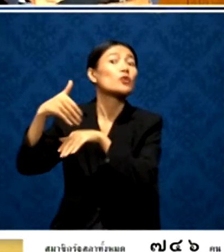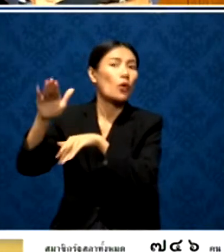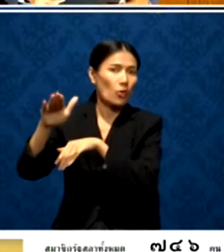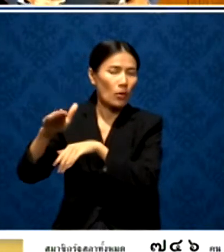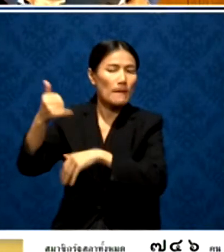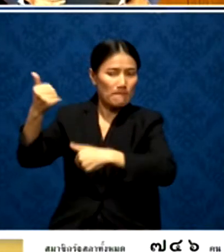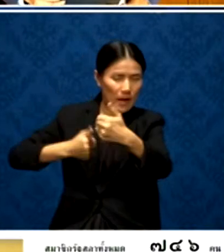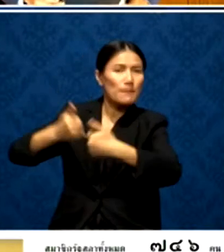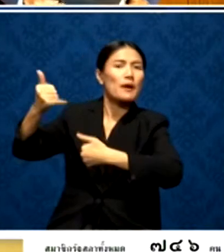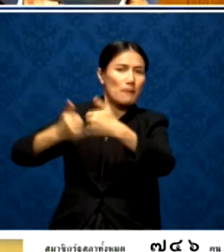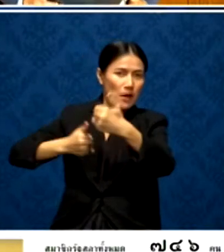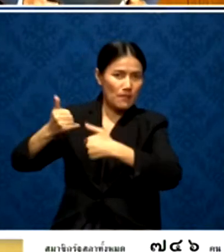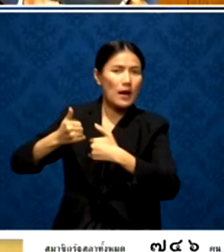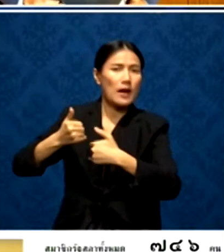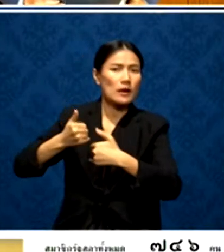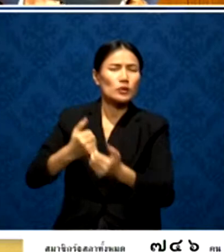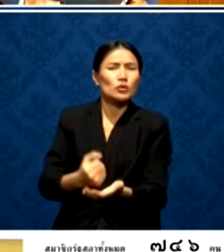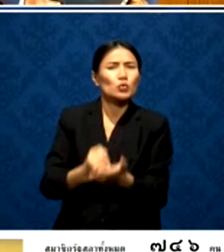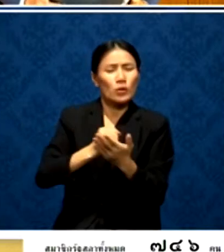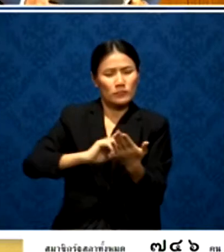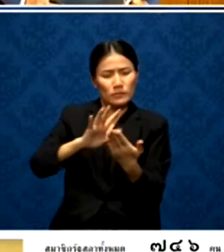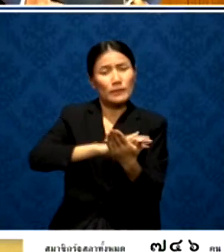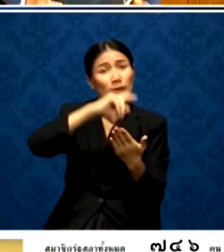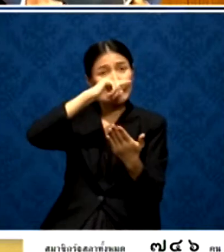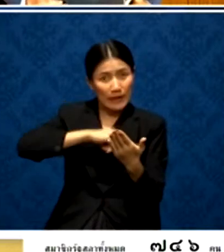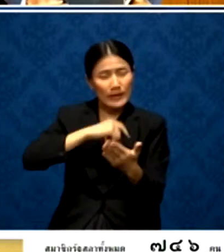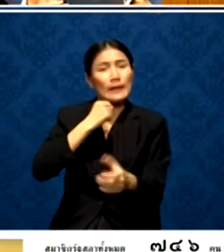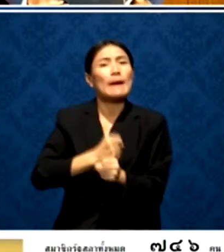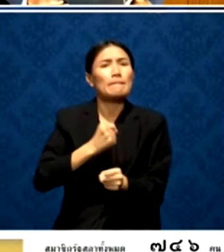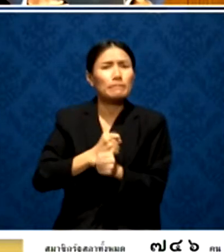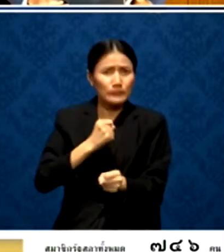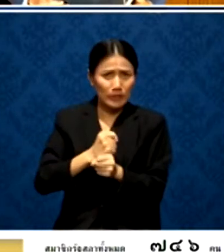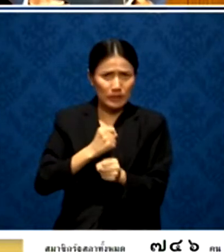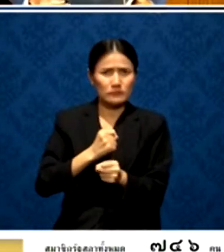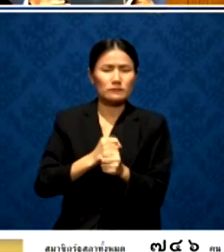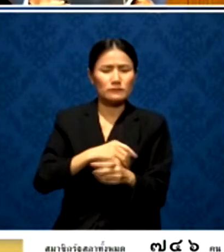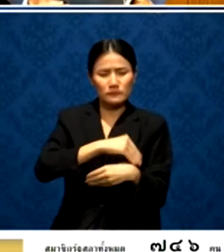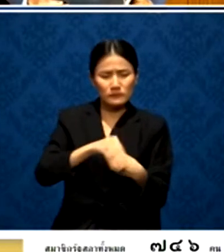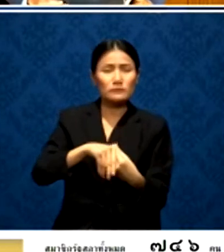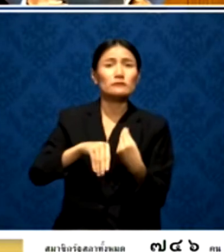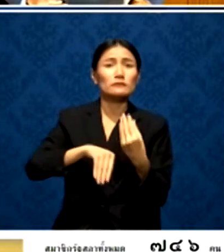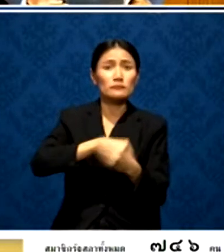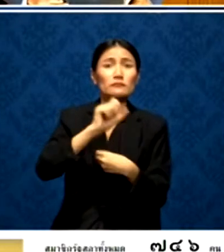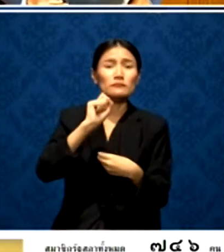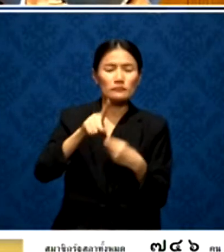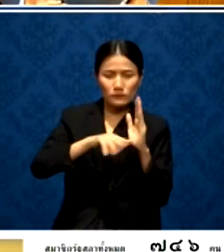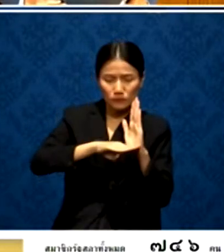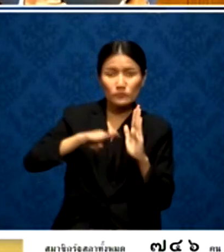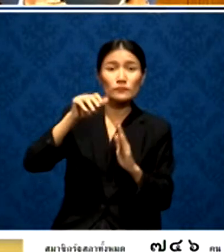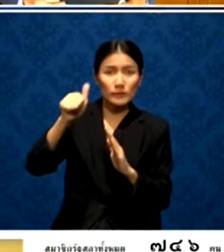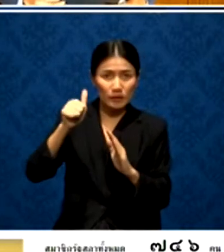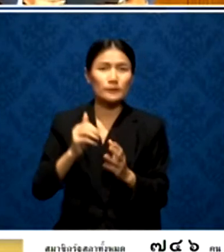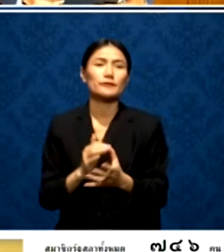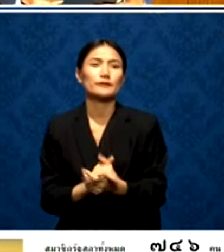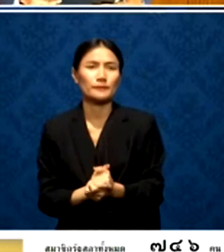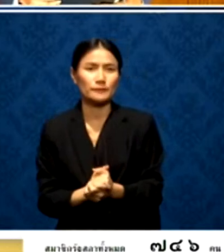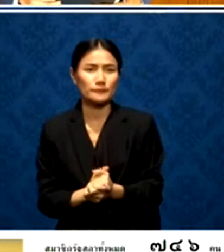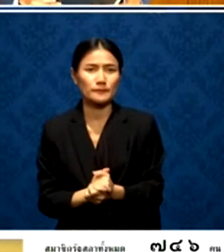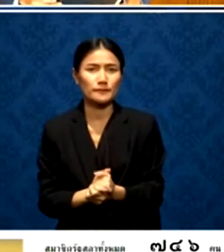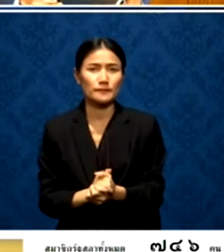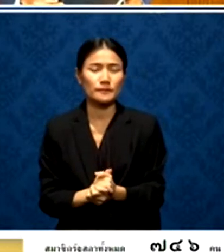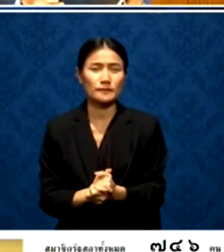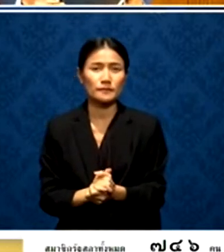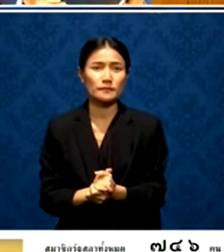ามาทำงานสร้างประโยชน์ทางเศรษฐกิจและสังคมเพื่อตอบสนองความต้องการทรัพยากรบุคคลและแรงงาน